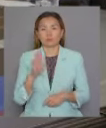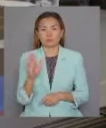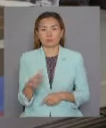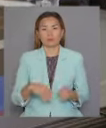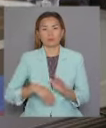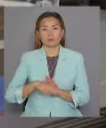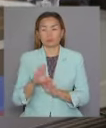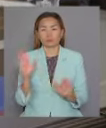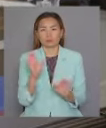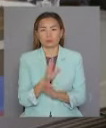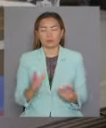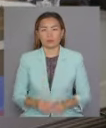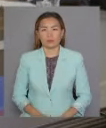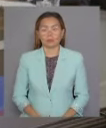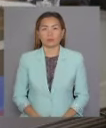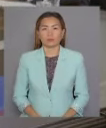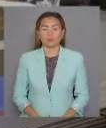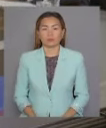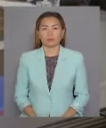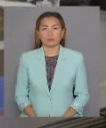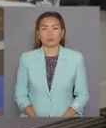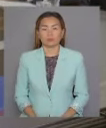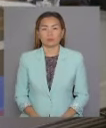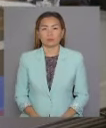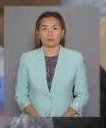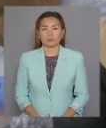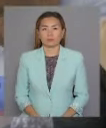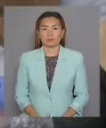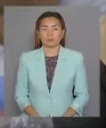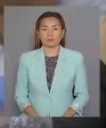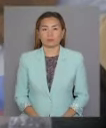улучшение экологии. Нурлыбек Бахтжан, Артур Бутпанов, телеканал Атрау.